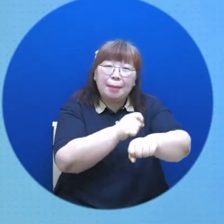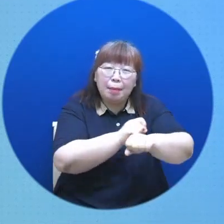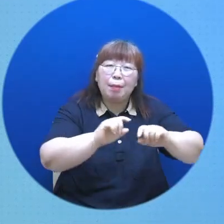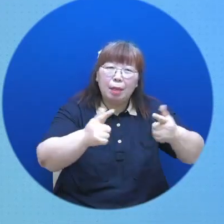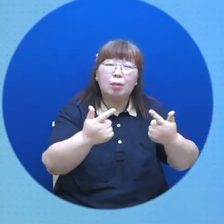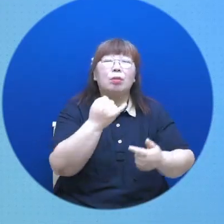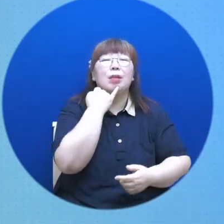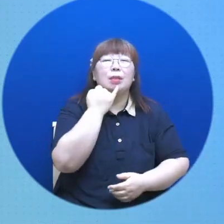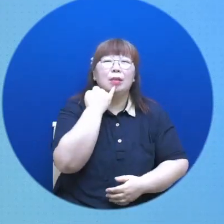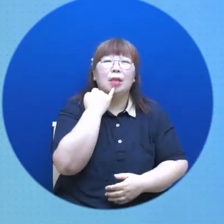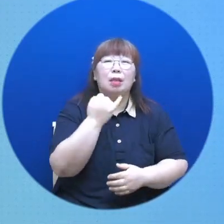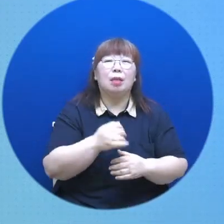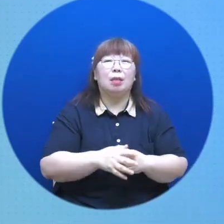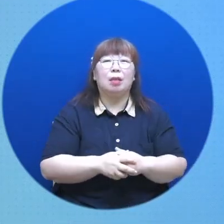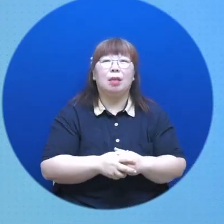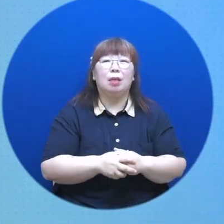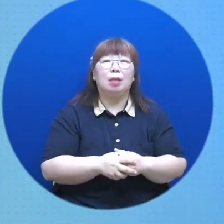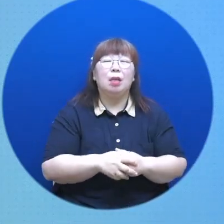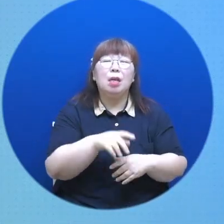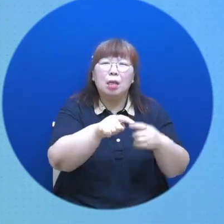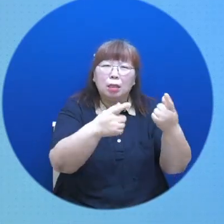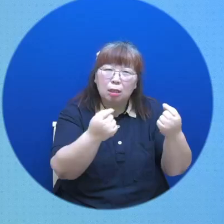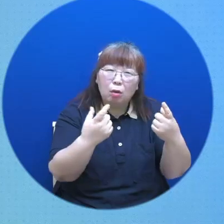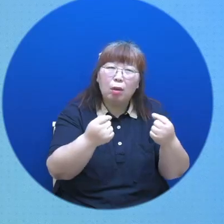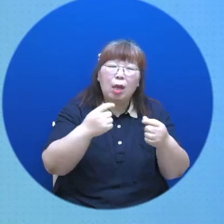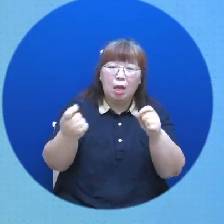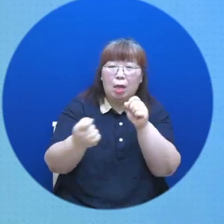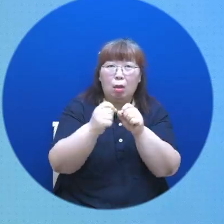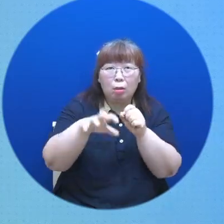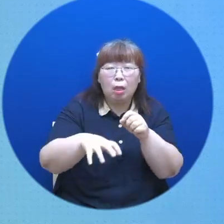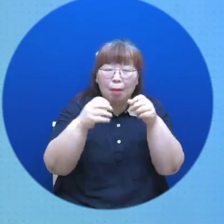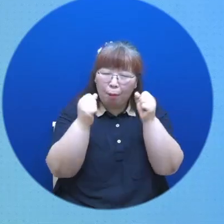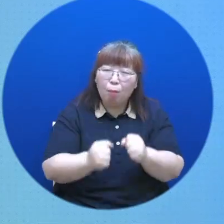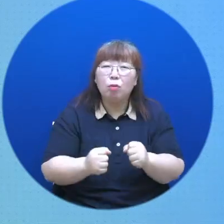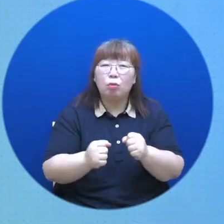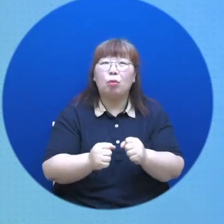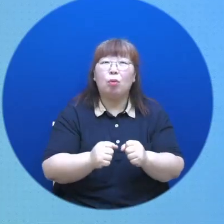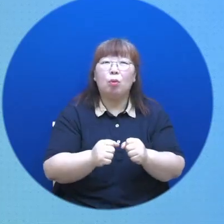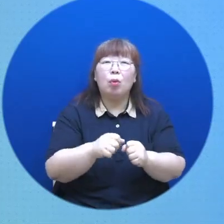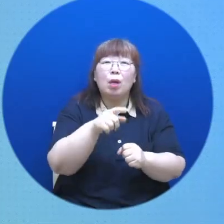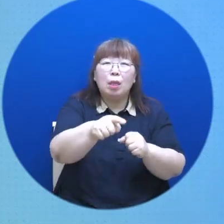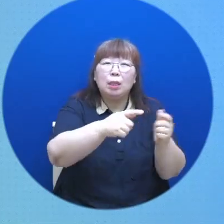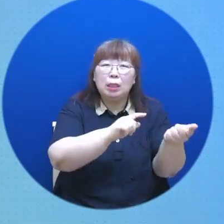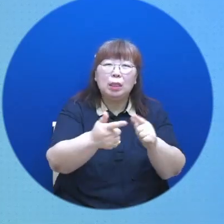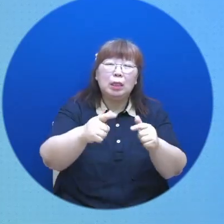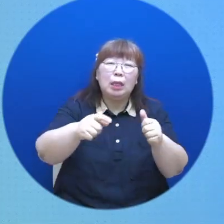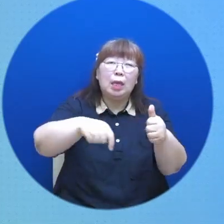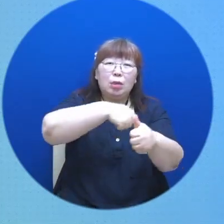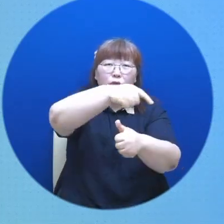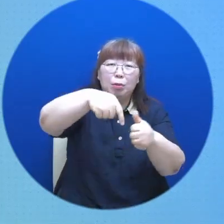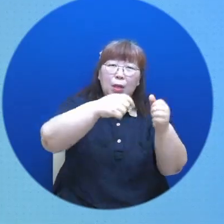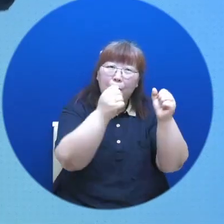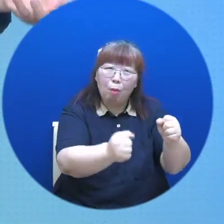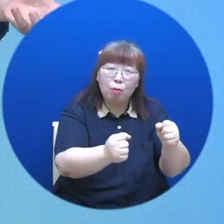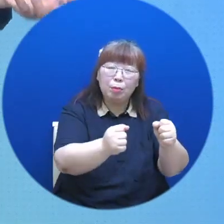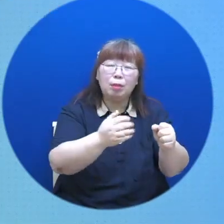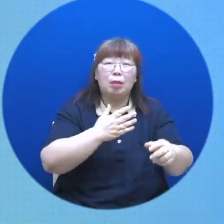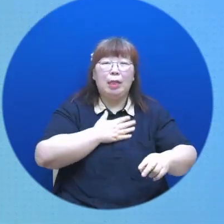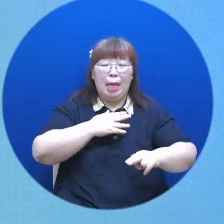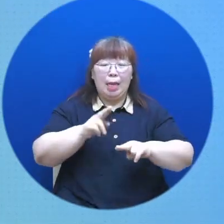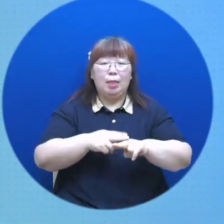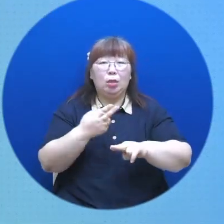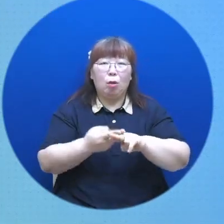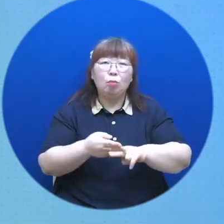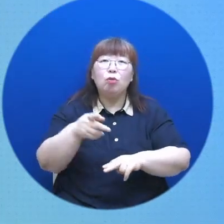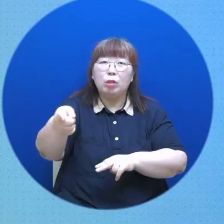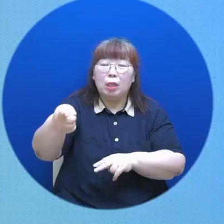특별하지 않아도 괜찮단다. 그렇게 곁에 머물러 주면서 그들의 곁에 나의 선물로 머물면서